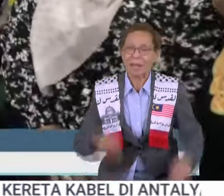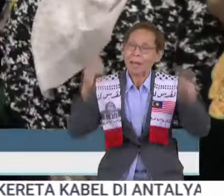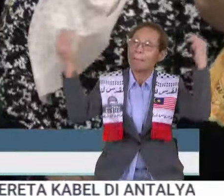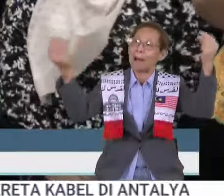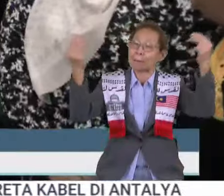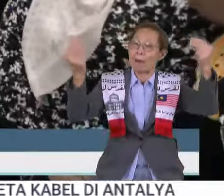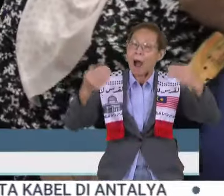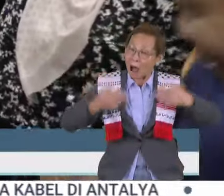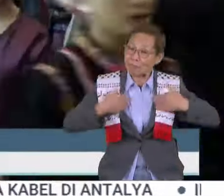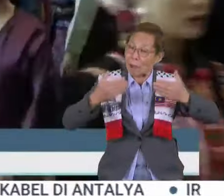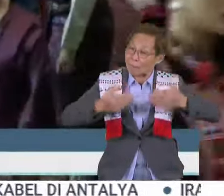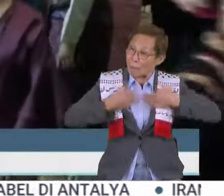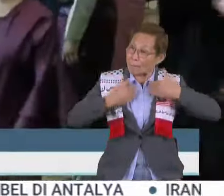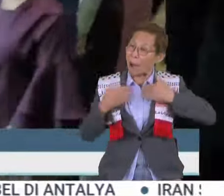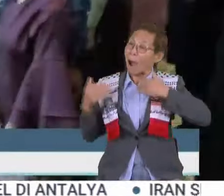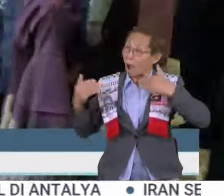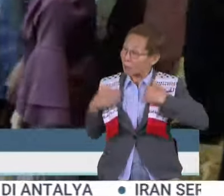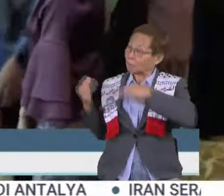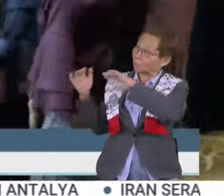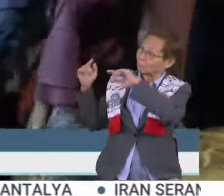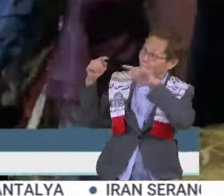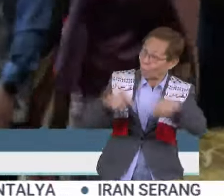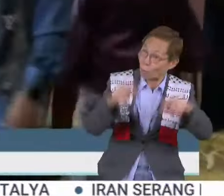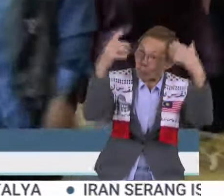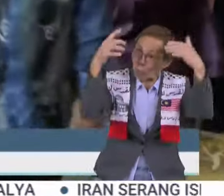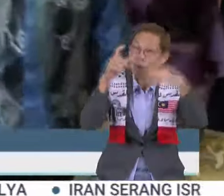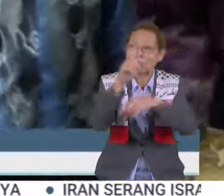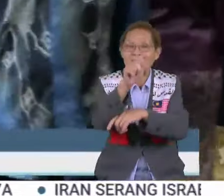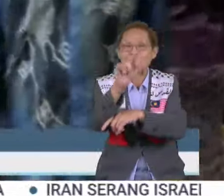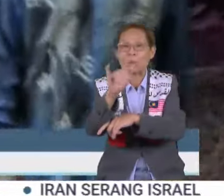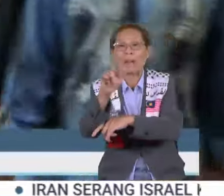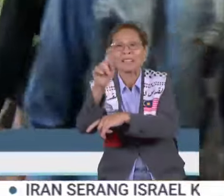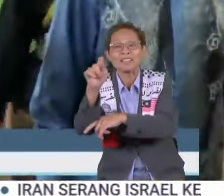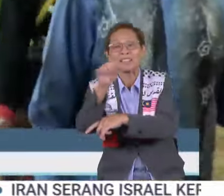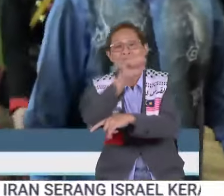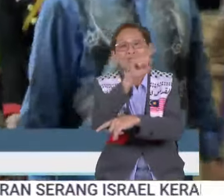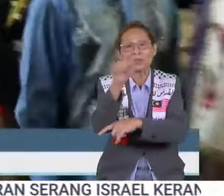Majlis turut dimeriahkan dengan kehadiran Yang di-Pertuan Negeri Tun Dr.